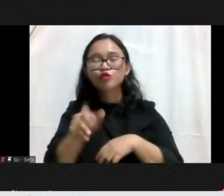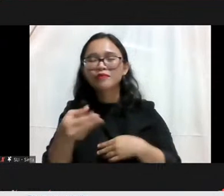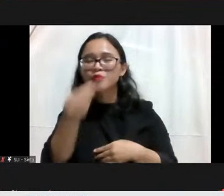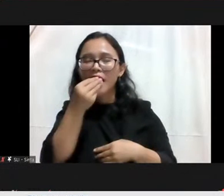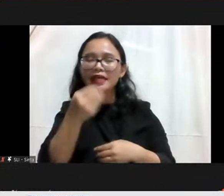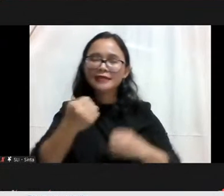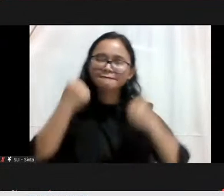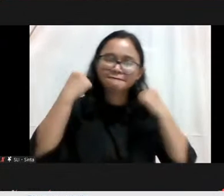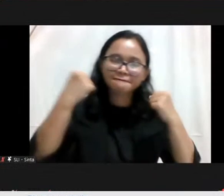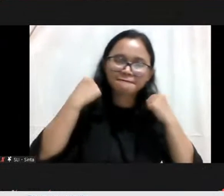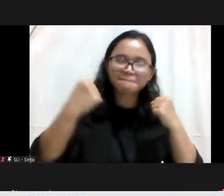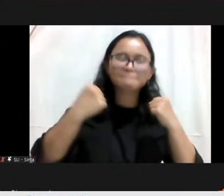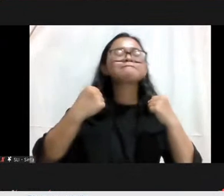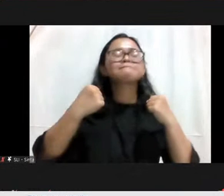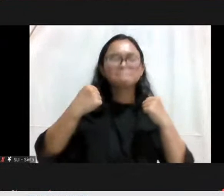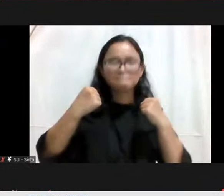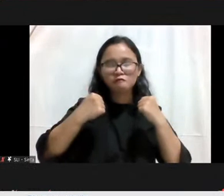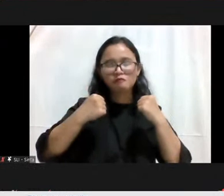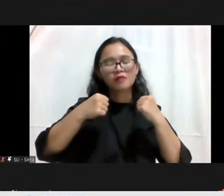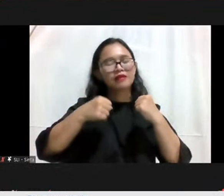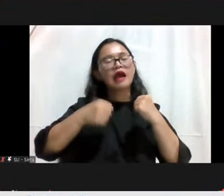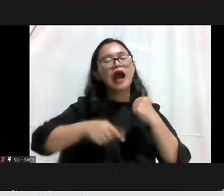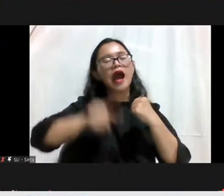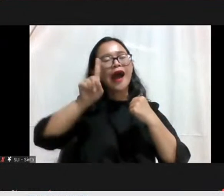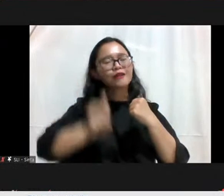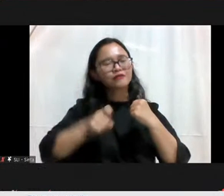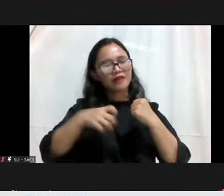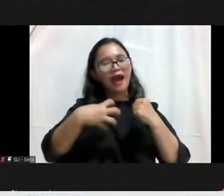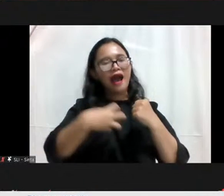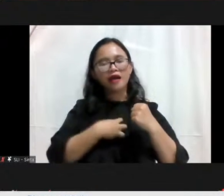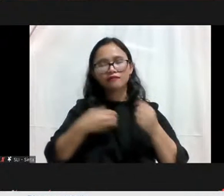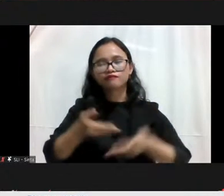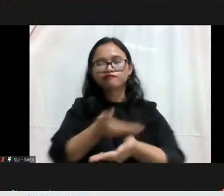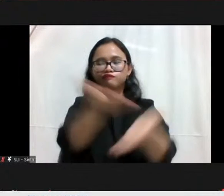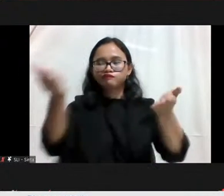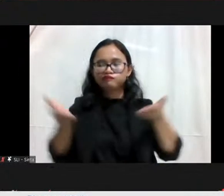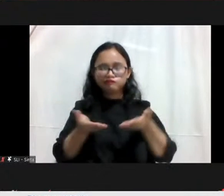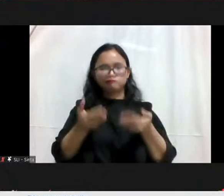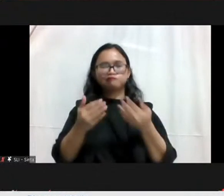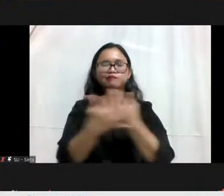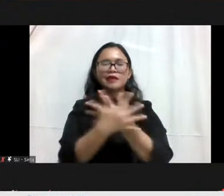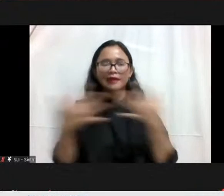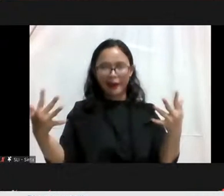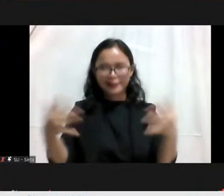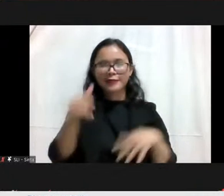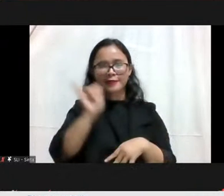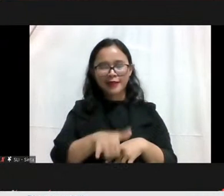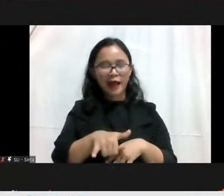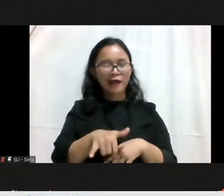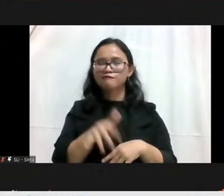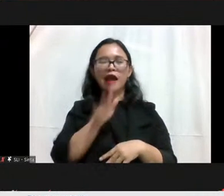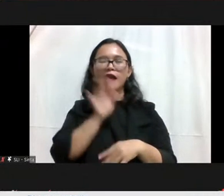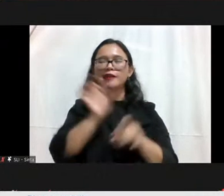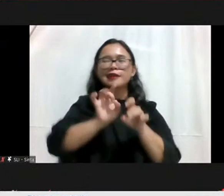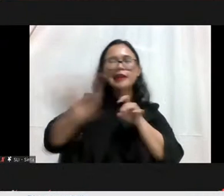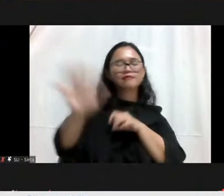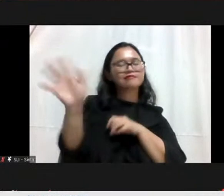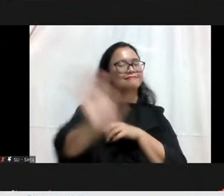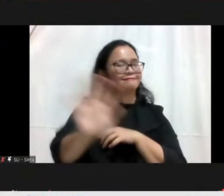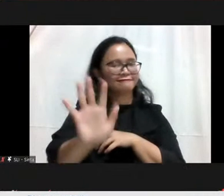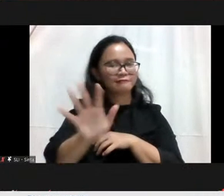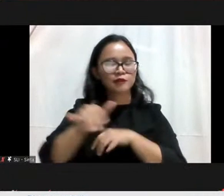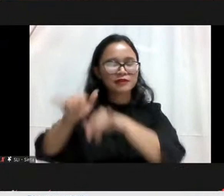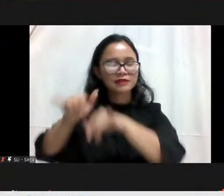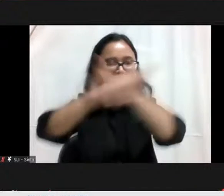yang sehat Harusnya menjadi bagian dari hak untuk masyarakat sem semuanya tanpa terkecuali karena pangan